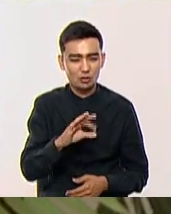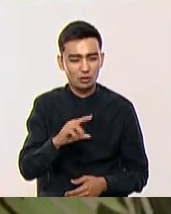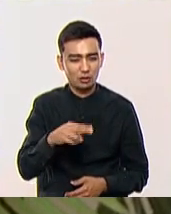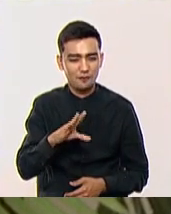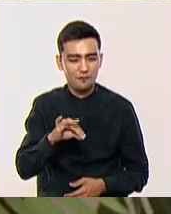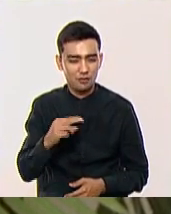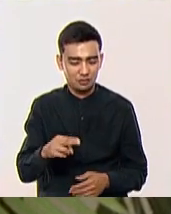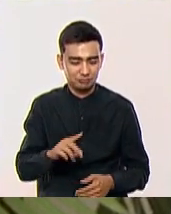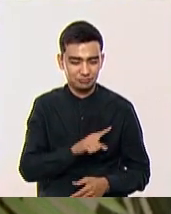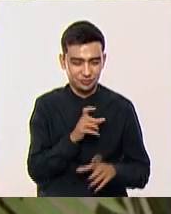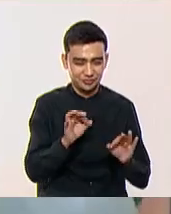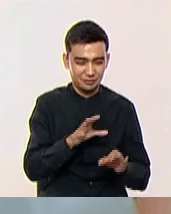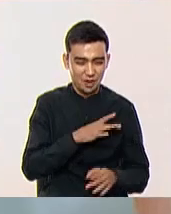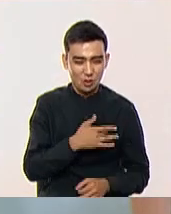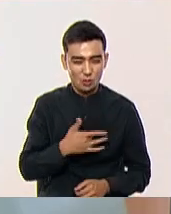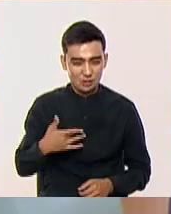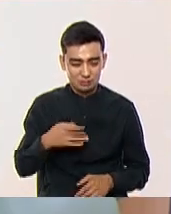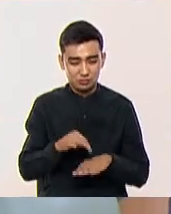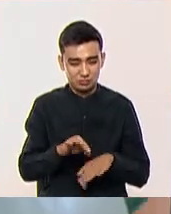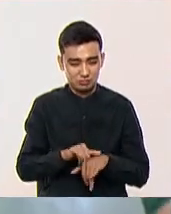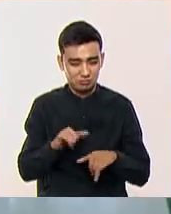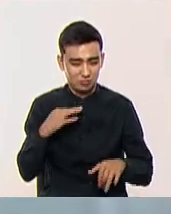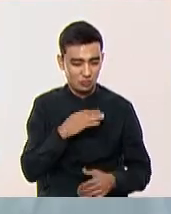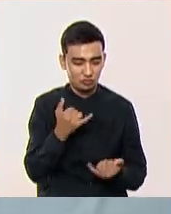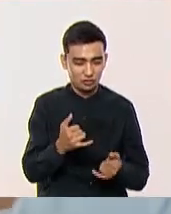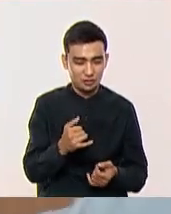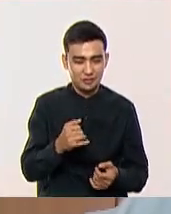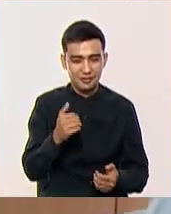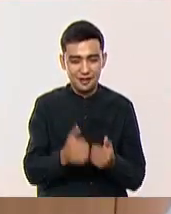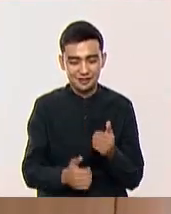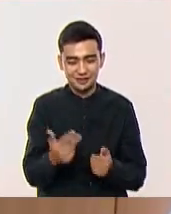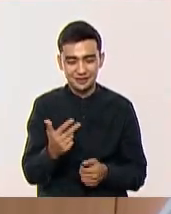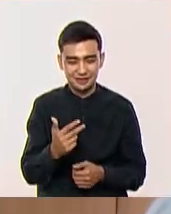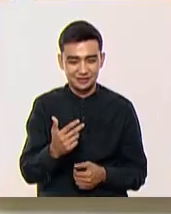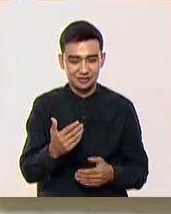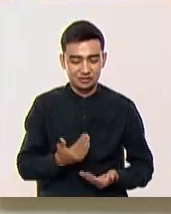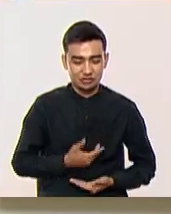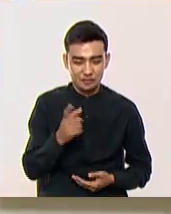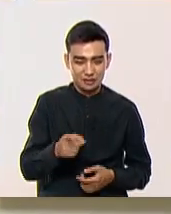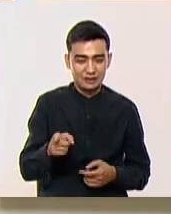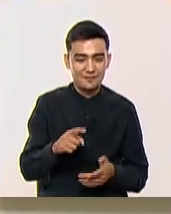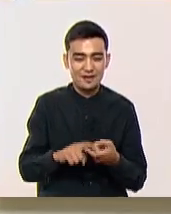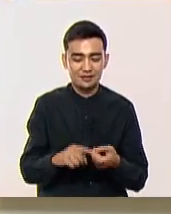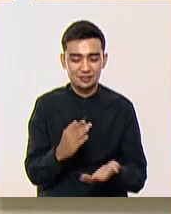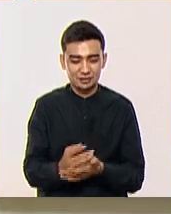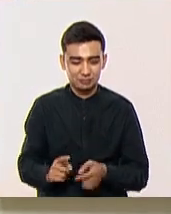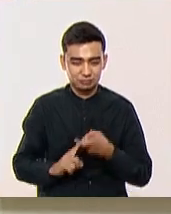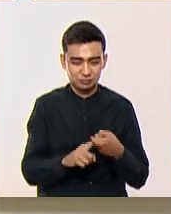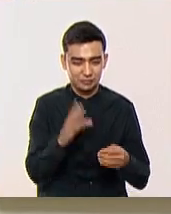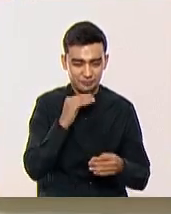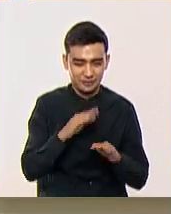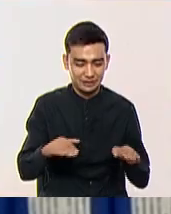специалисты. Туберкулез – болезнь распространенная. Инфицирован каждый третий житель Земли. Дети более подвержены этому недугу.